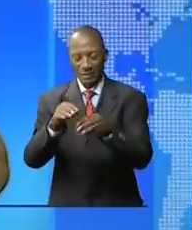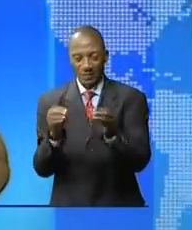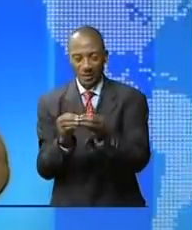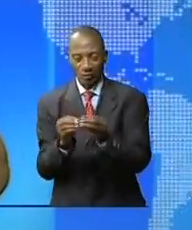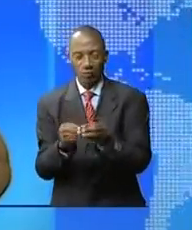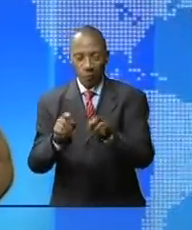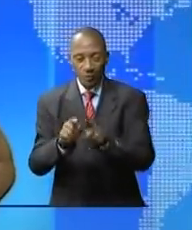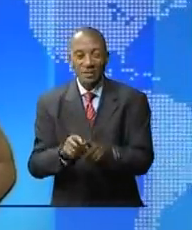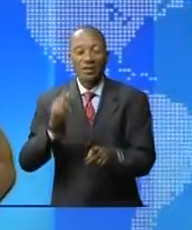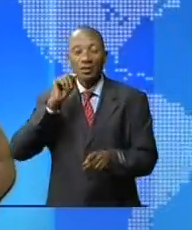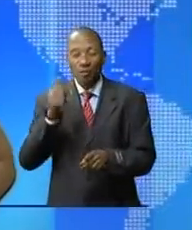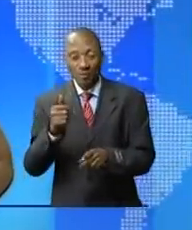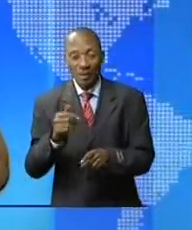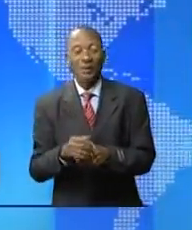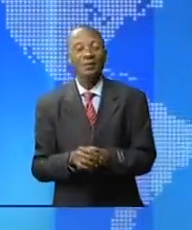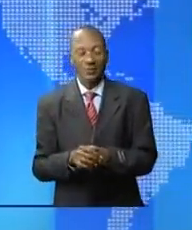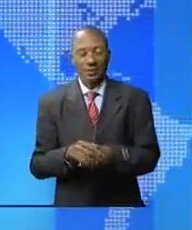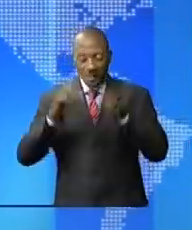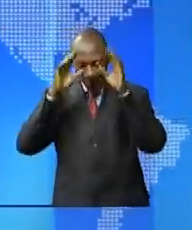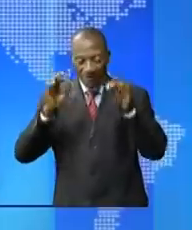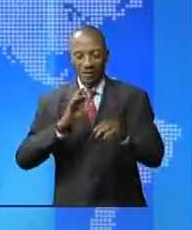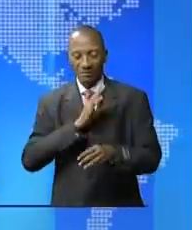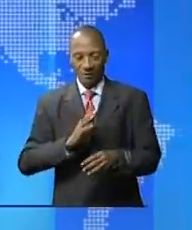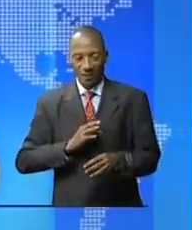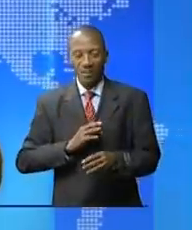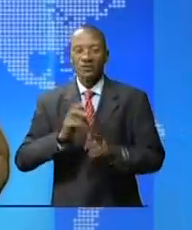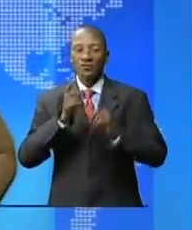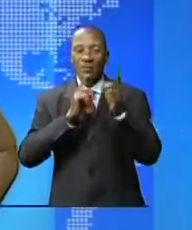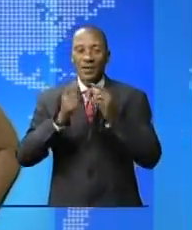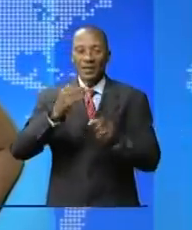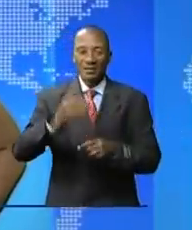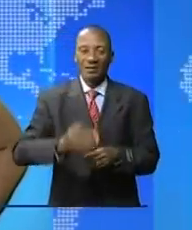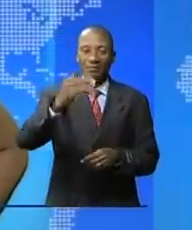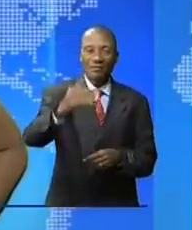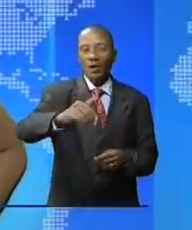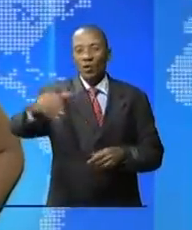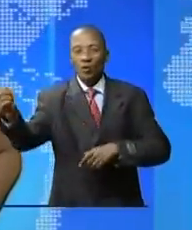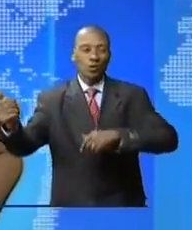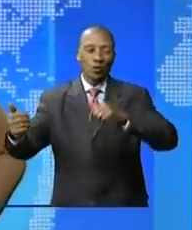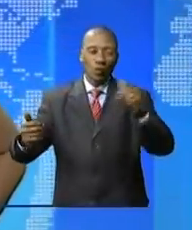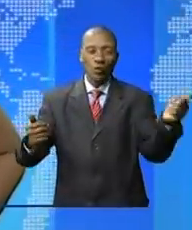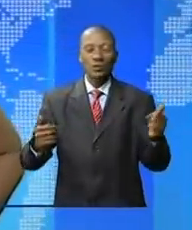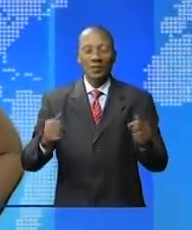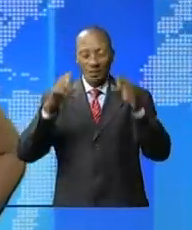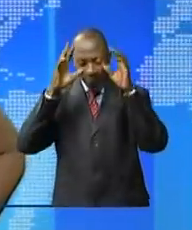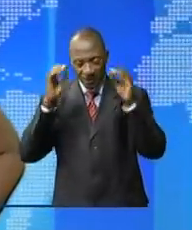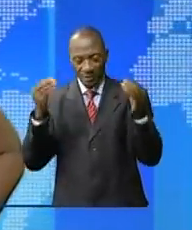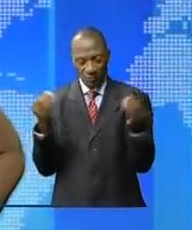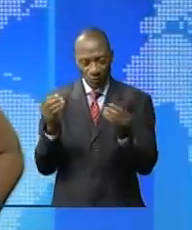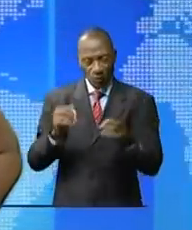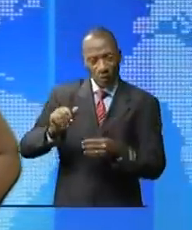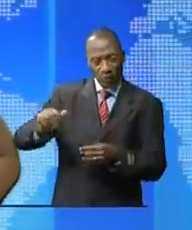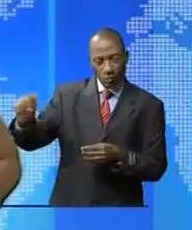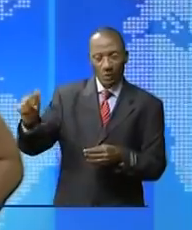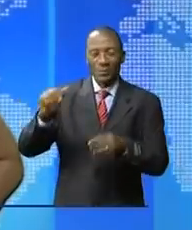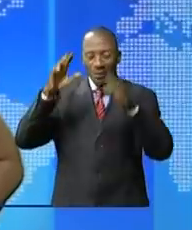non seulement comme président de la République démocratique du Congo, mais aussi comme président en exercice de l'Union africaine. Le chef de l'État